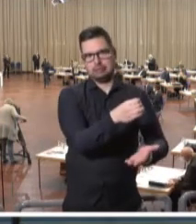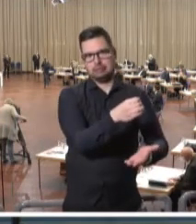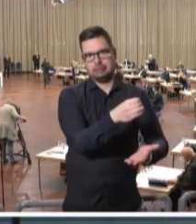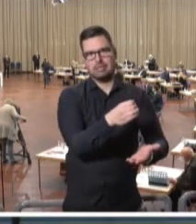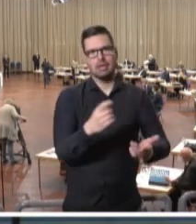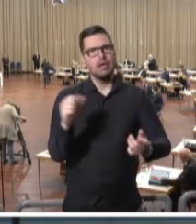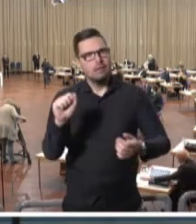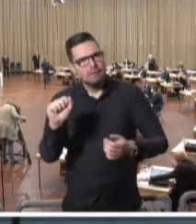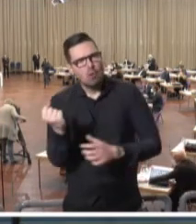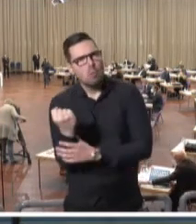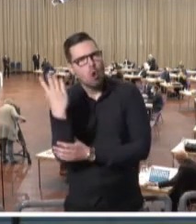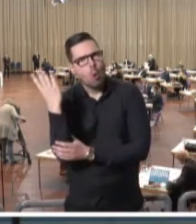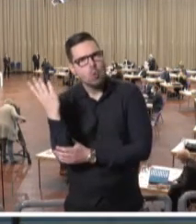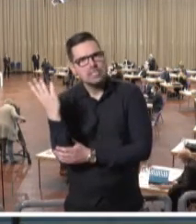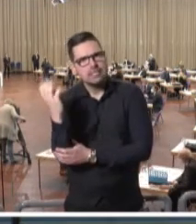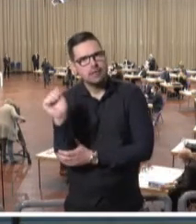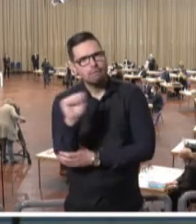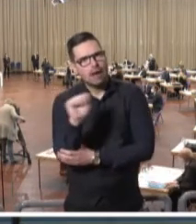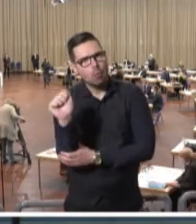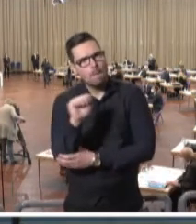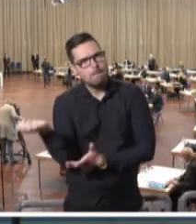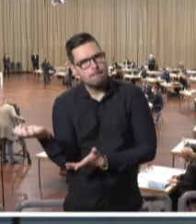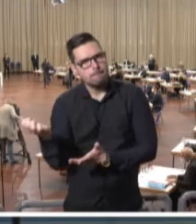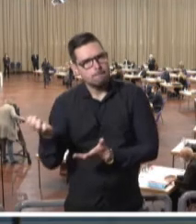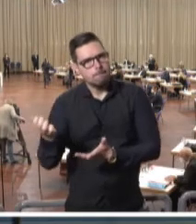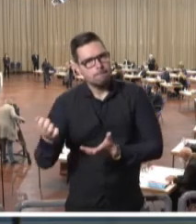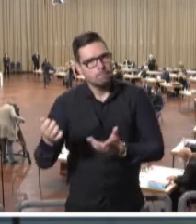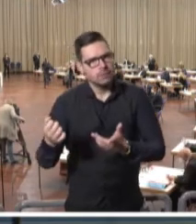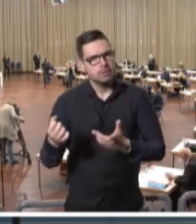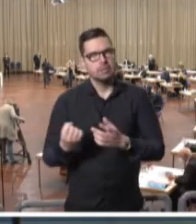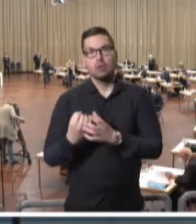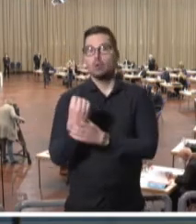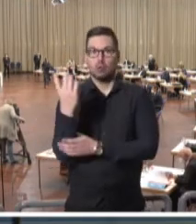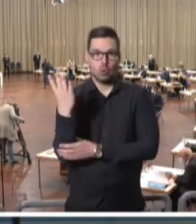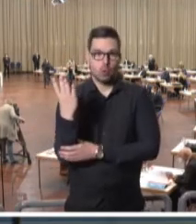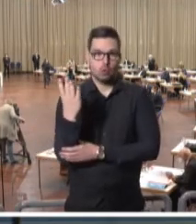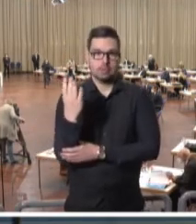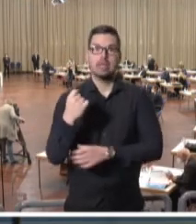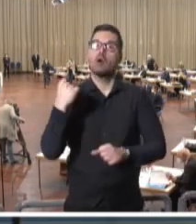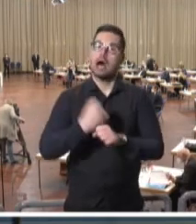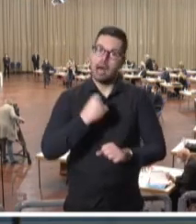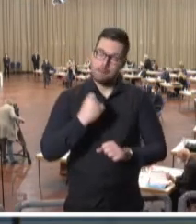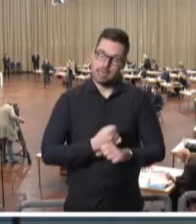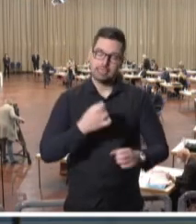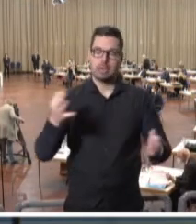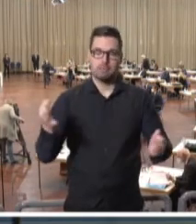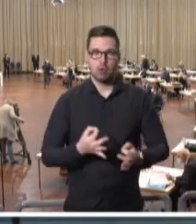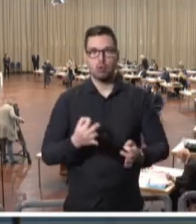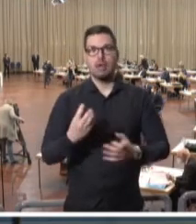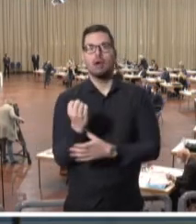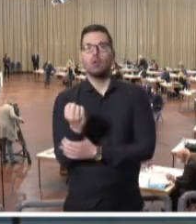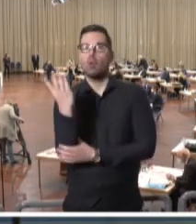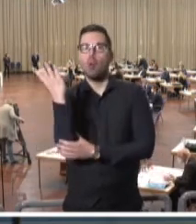Was hat es mit den Rosen auf sich? Diese Rosen haben nicht nur die Arbeiterinnen verdient, diese Rosen haben auch die Arbeiter verdient. Denn die